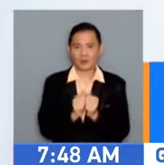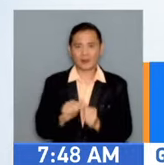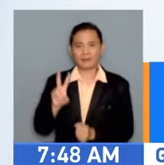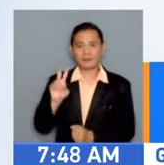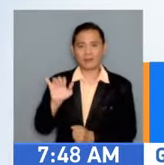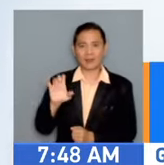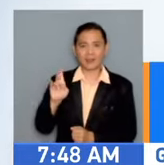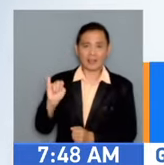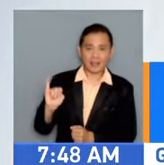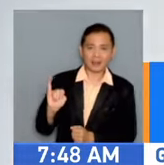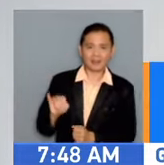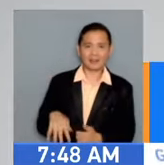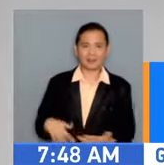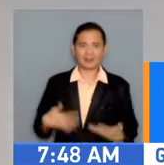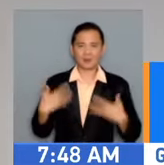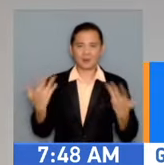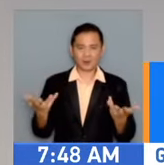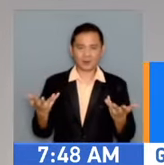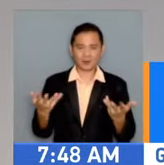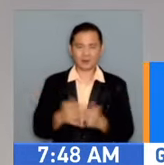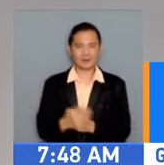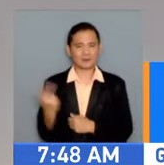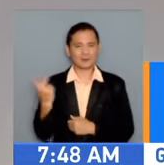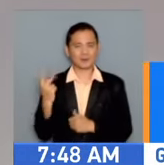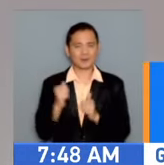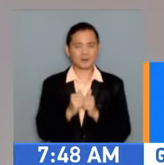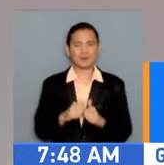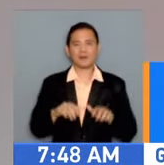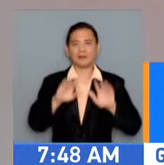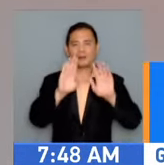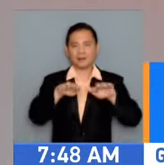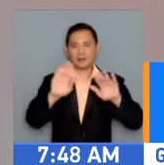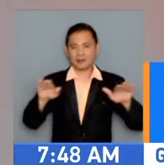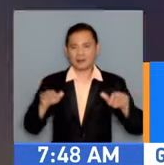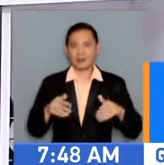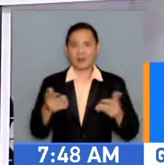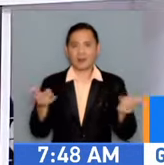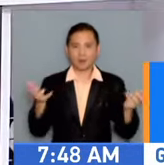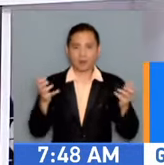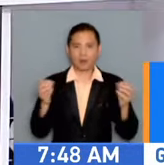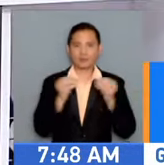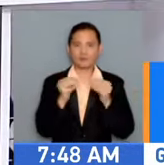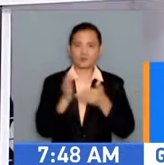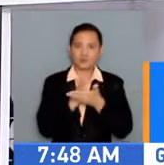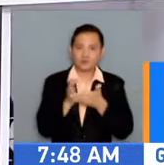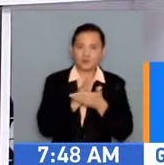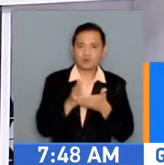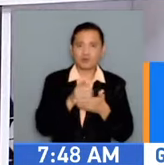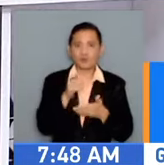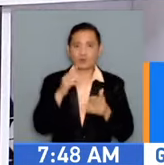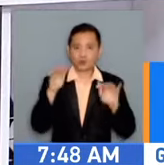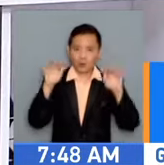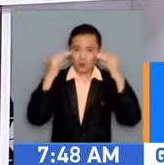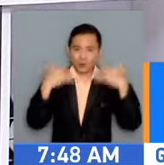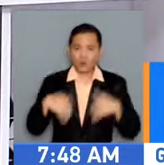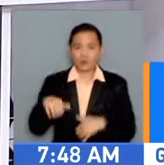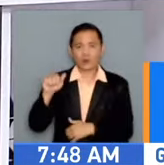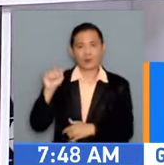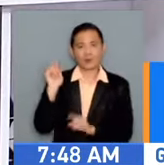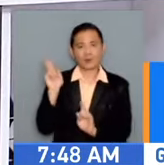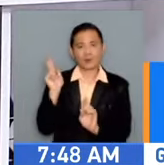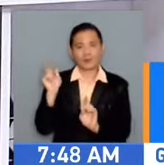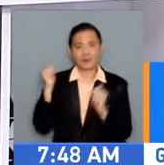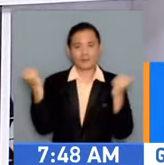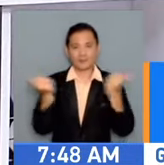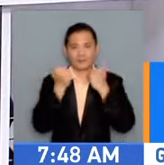Miss Vicky Morales, yes. No? Alam mo, partner, ang dami ko pang gustong i-share. Kaya tumutok kayo sa 30th anniversary special ng Good